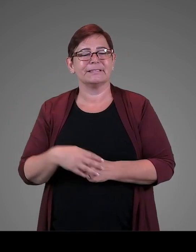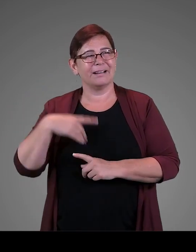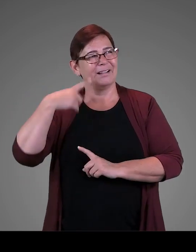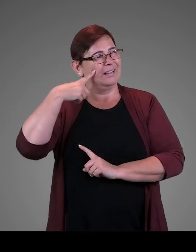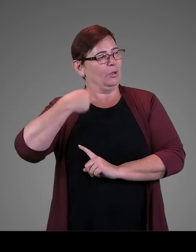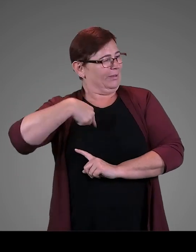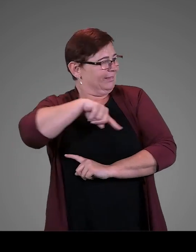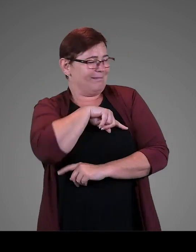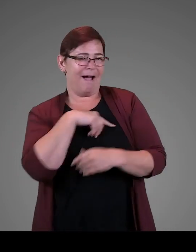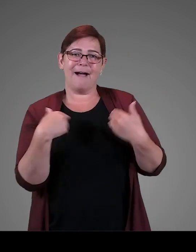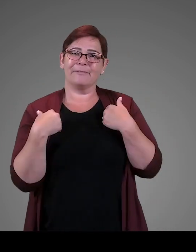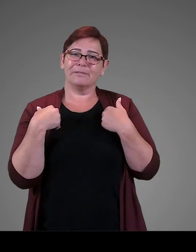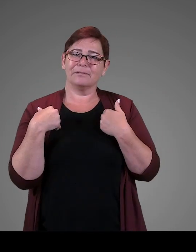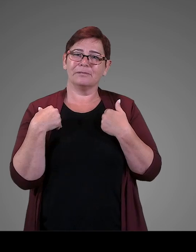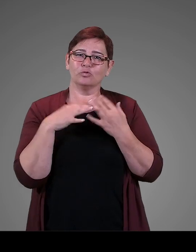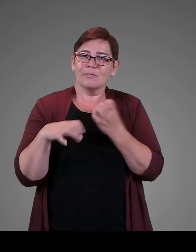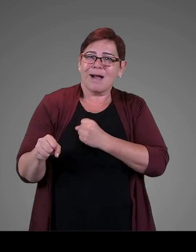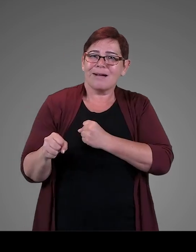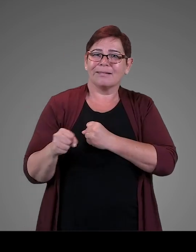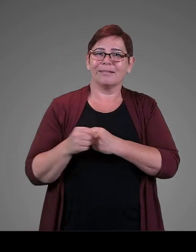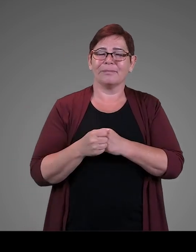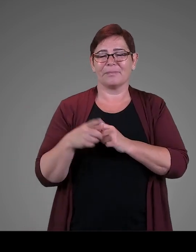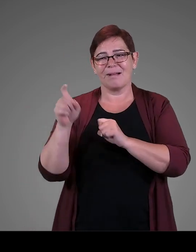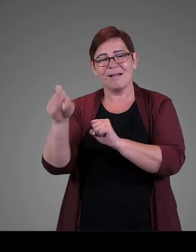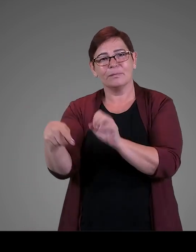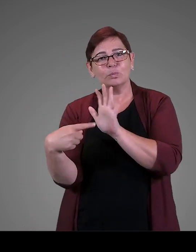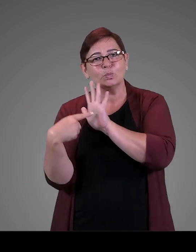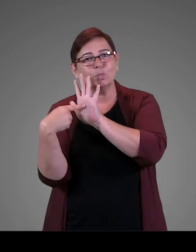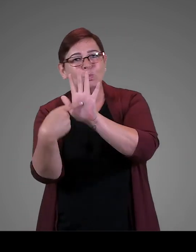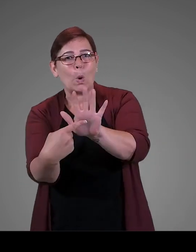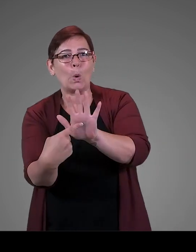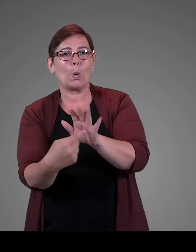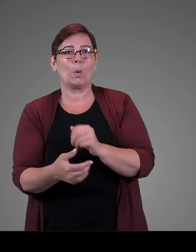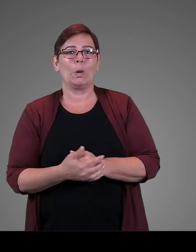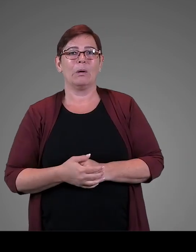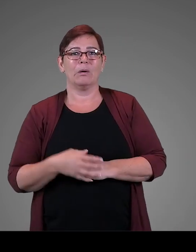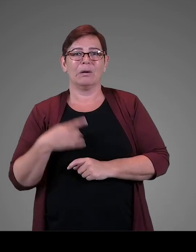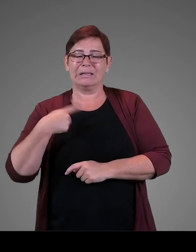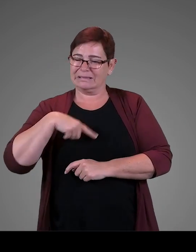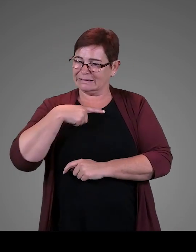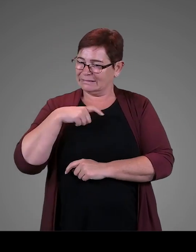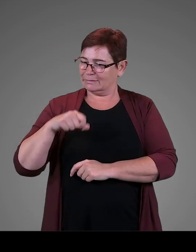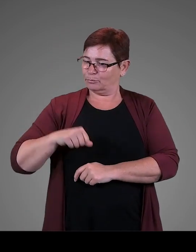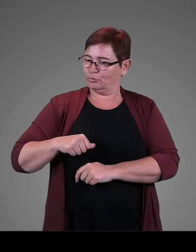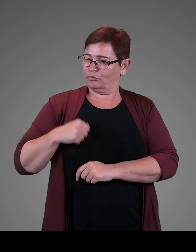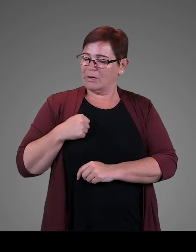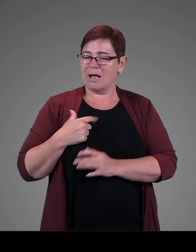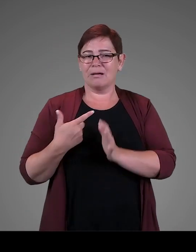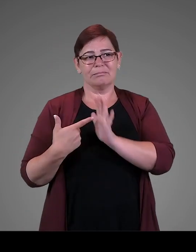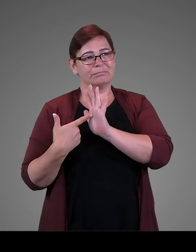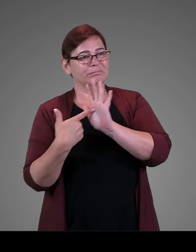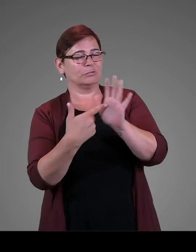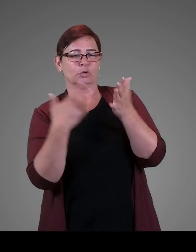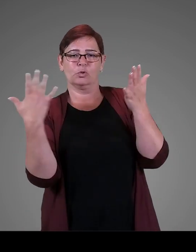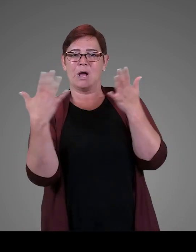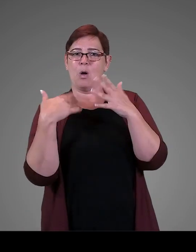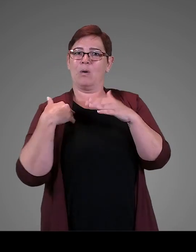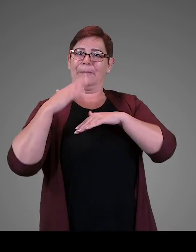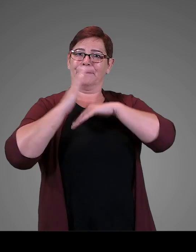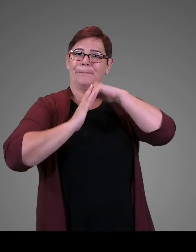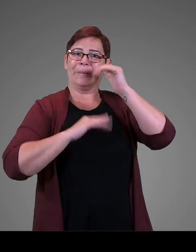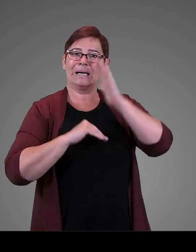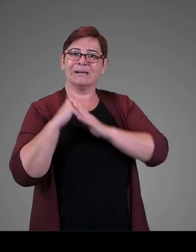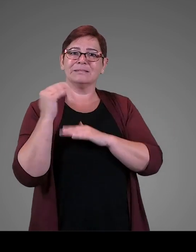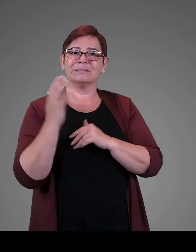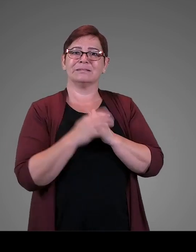aussi. Moi, je pense qu'on a une force, mais il faut la montrer. Il faut être fier de ce qu'on a construit